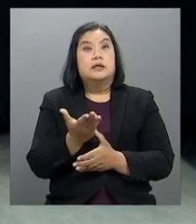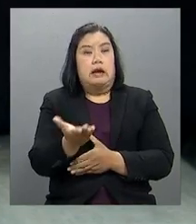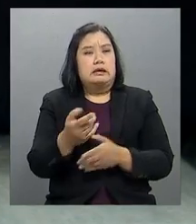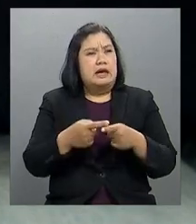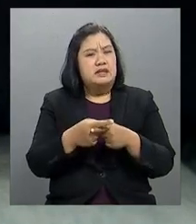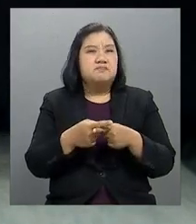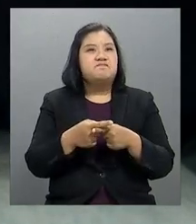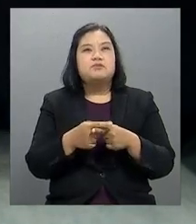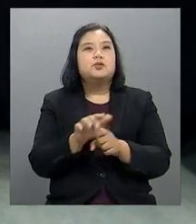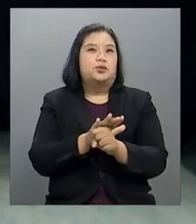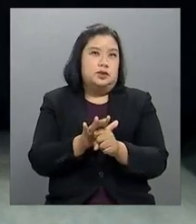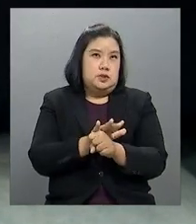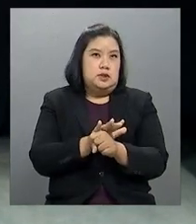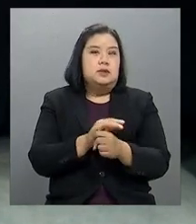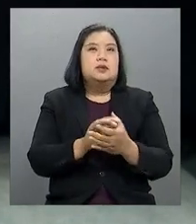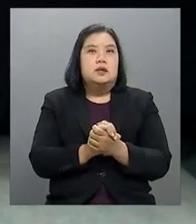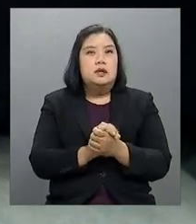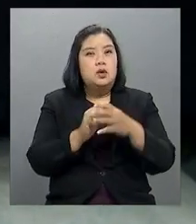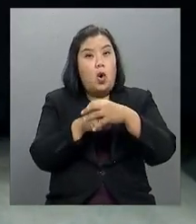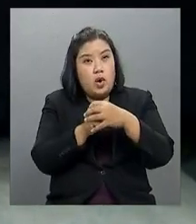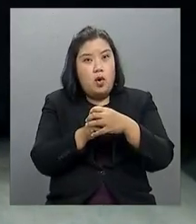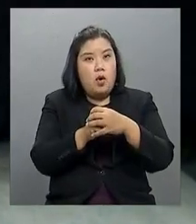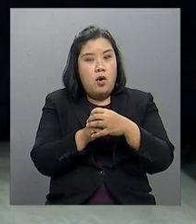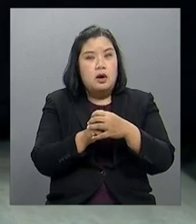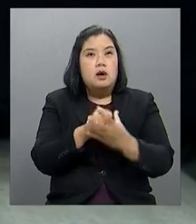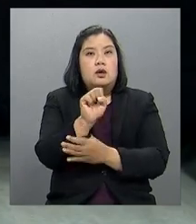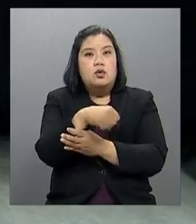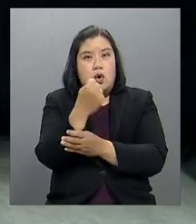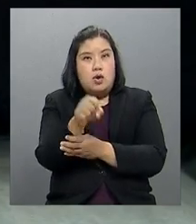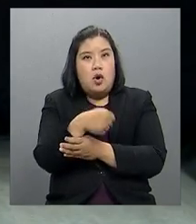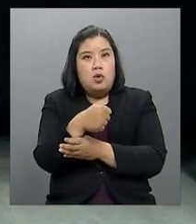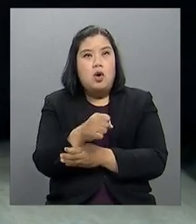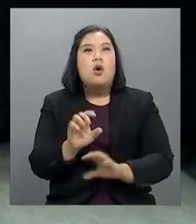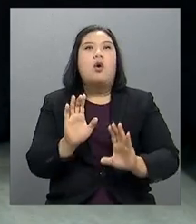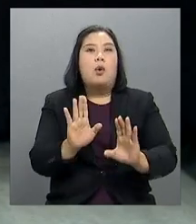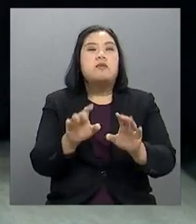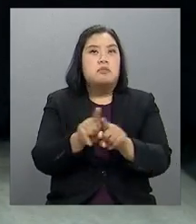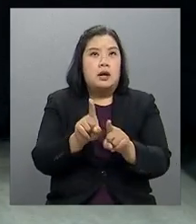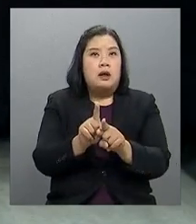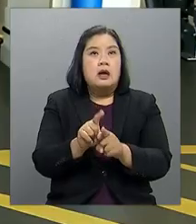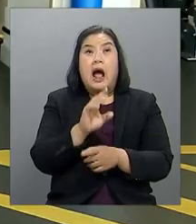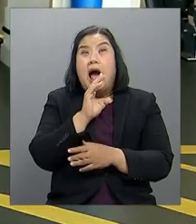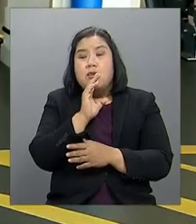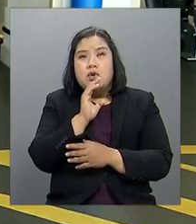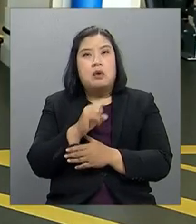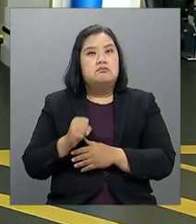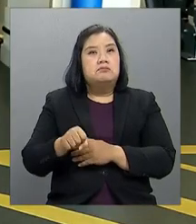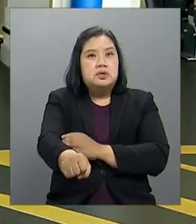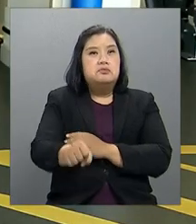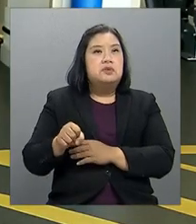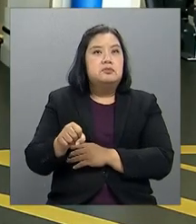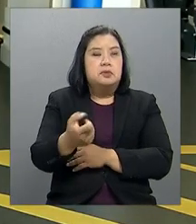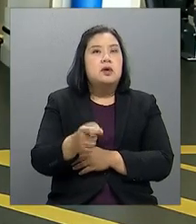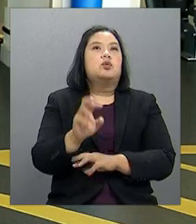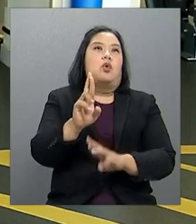นะคะหรือข้อต่ออื่นๆก็ควรขยับเพราะบางทีเจ็บแล้วไม่ขยับเลยทีนี้กลายเป็นติดข้อศอกข้อไหล่ด้วยนะค